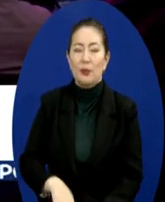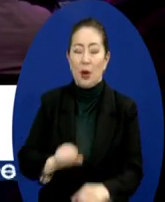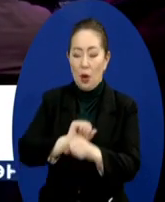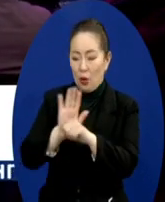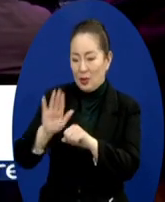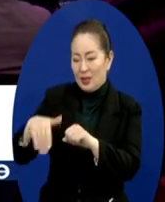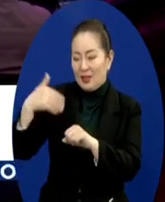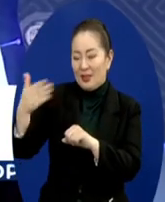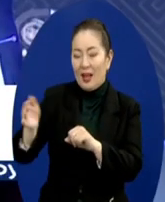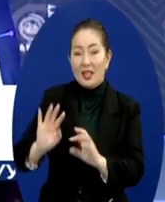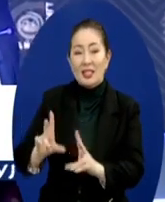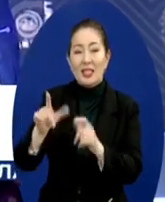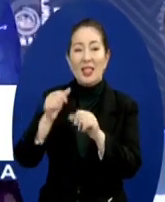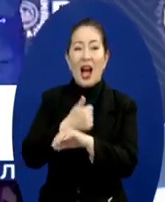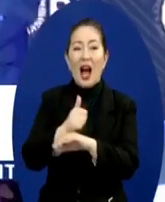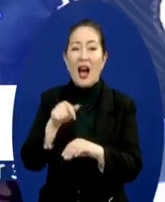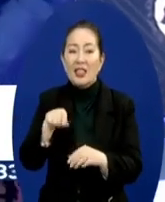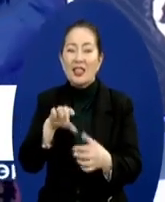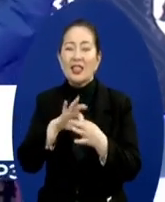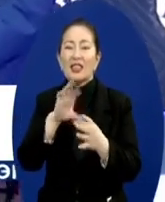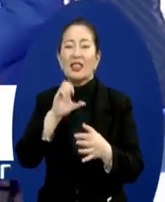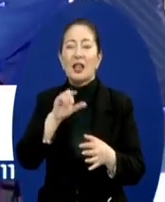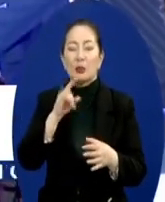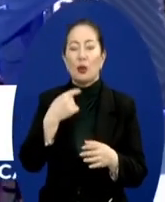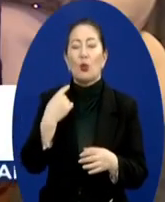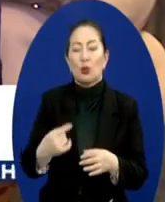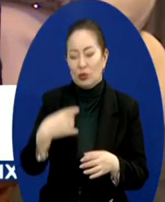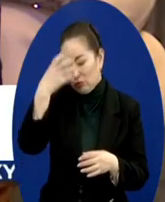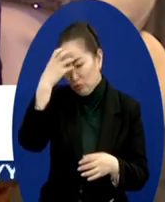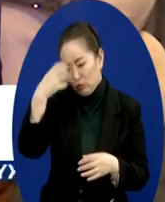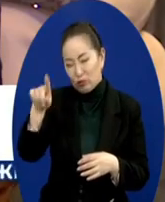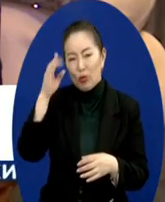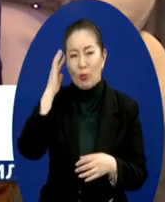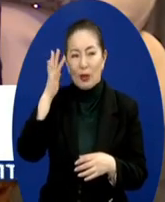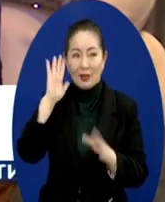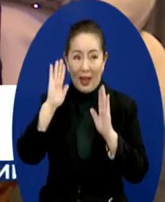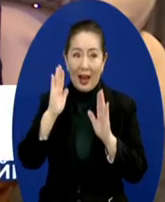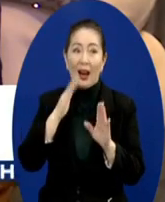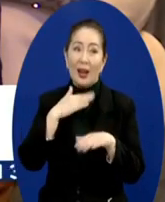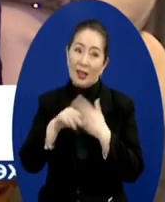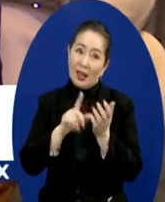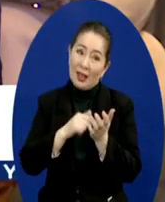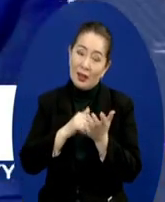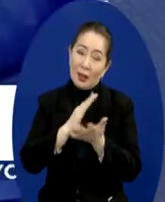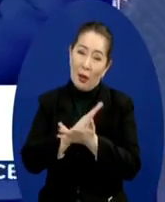дараах их сэргэлтийг аялал жуулчлалын салбараас хүлээж байна. Төрийн зүгээс бодлогын хэмжээнд анхаарах шаардлага байгаа ч